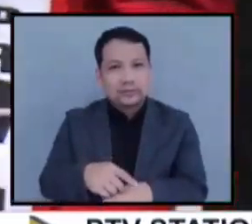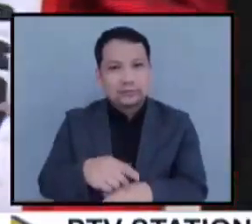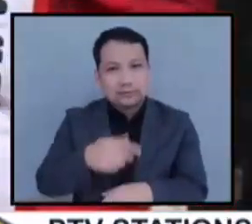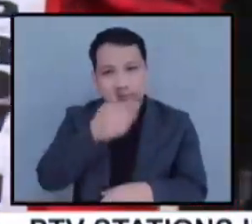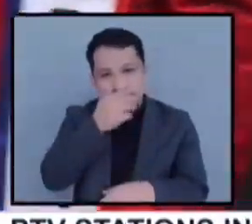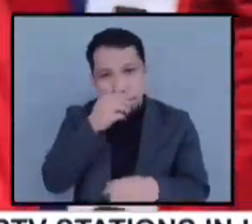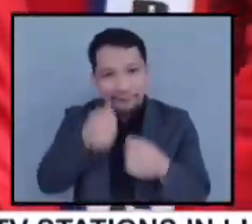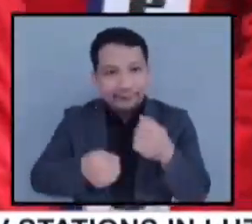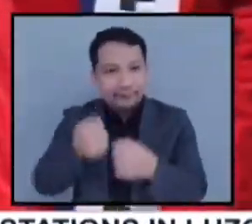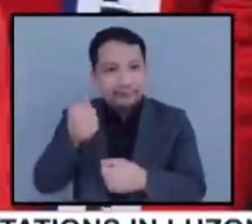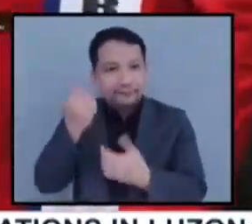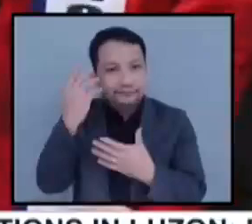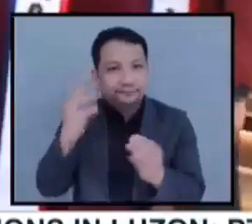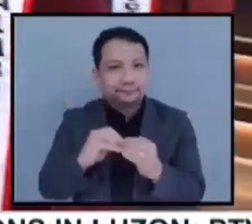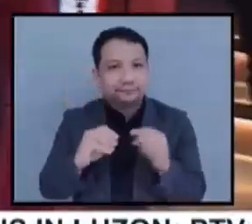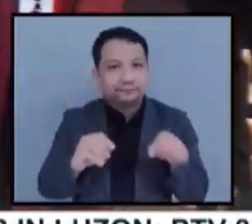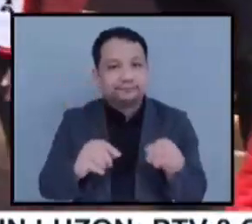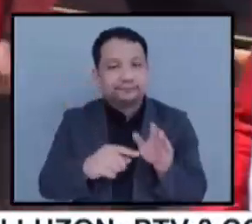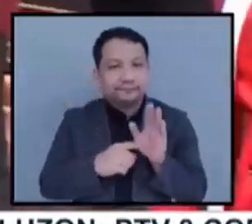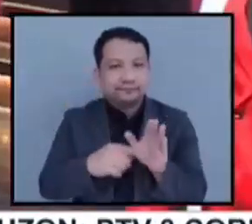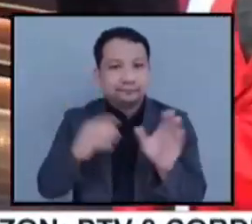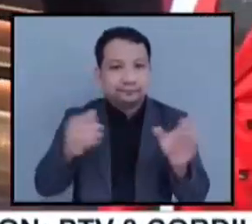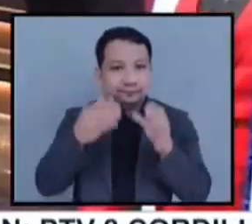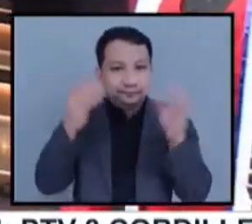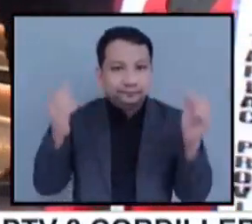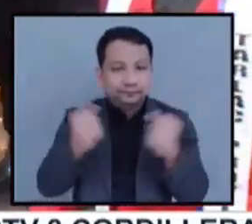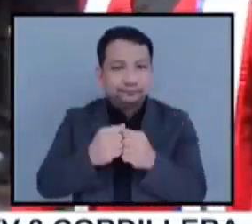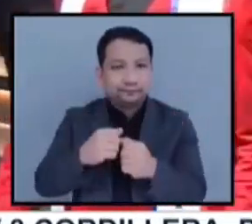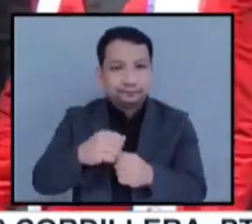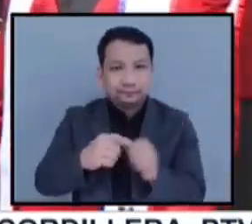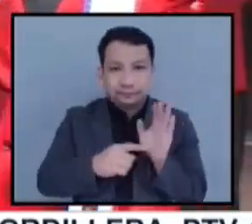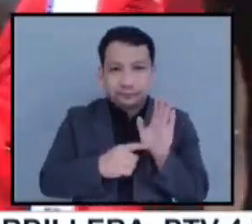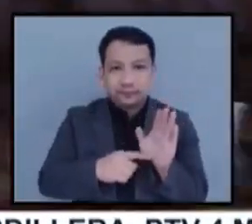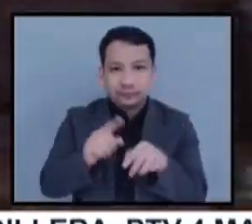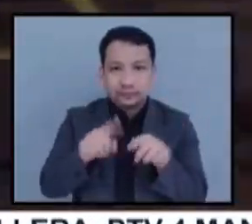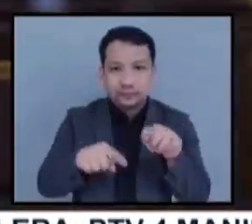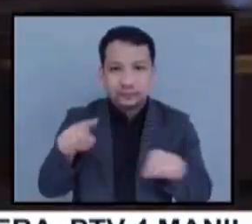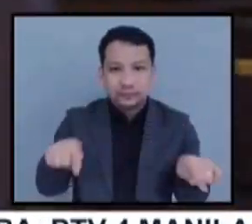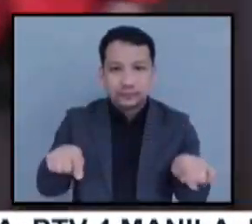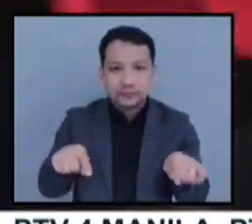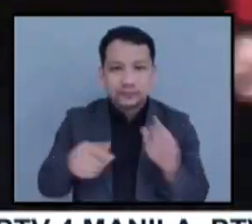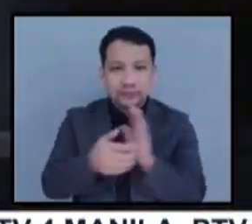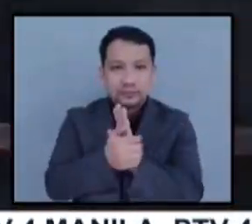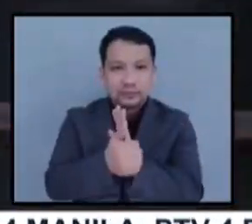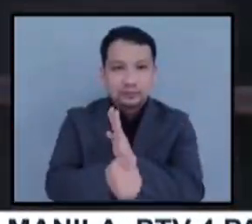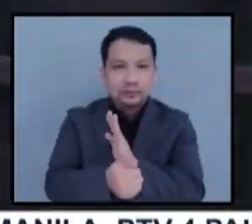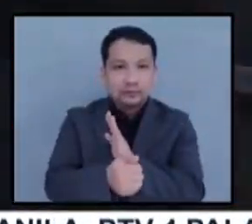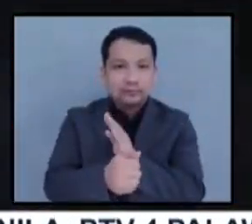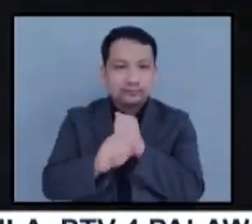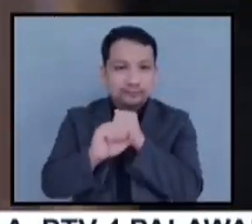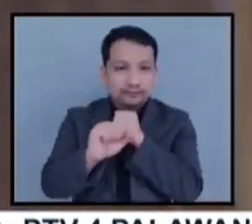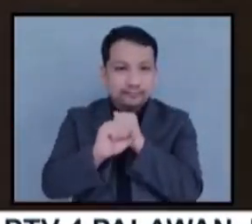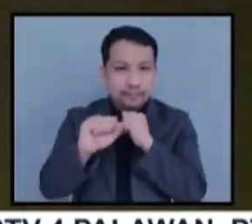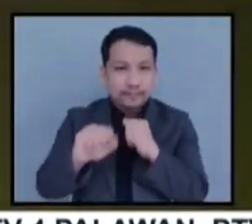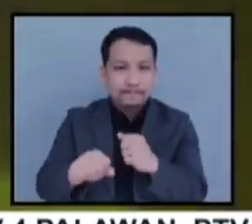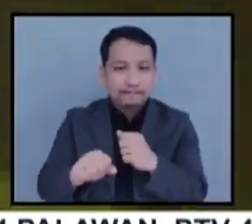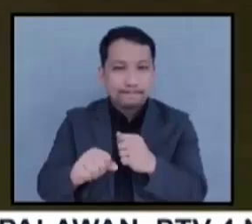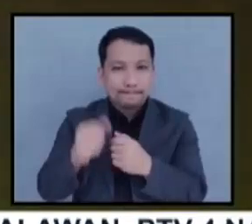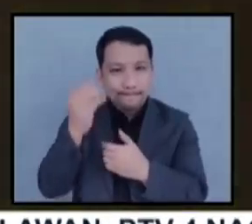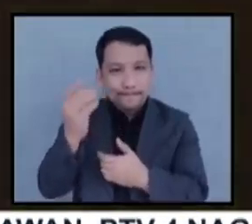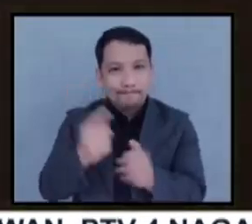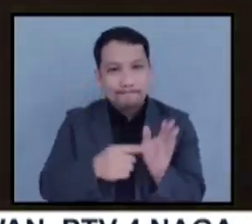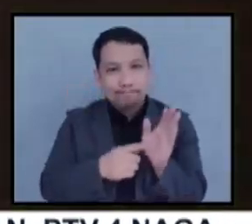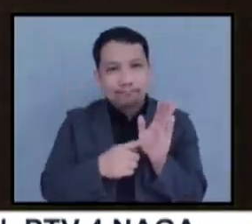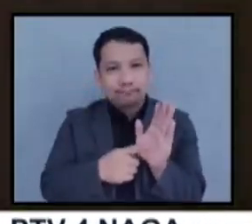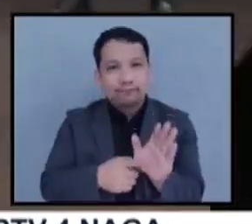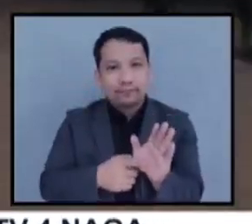male pageant ay isang selebrasyon ng pagkakaiba-iba, talento at advokasya na naglayong ipakita ang